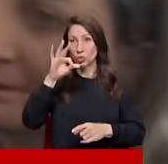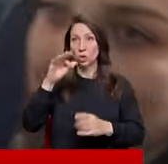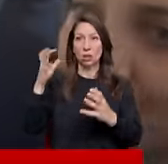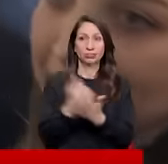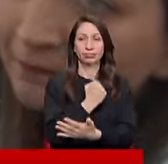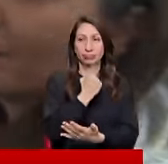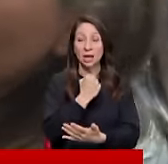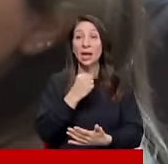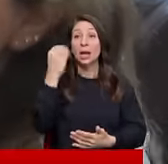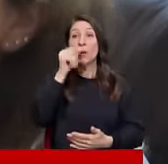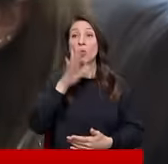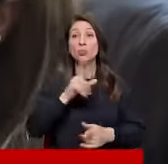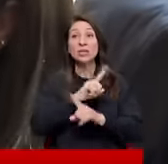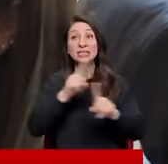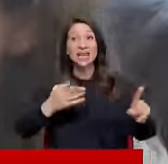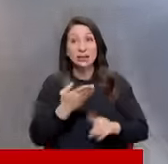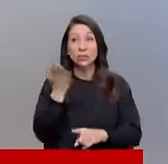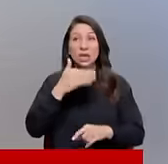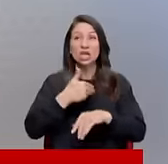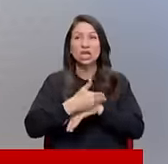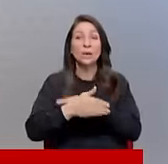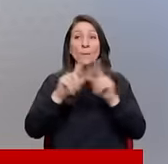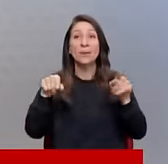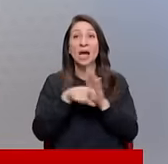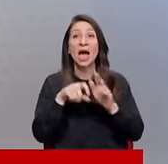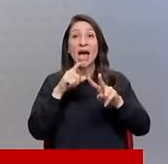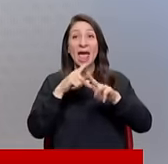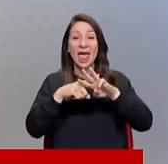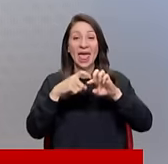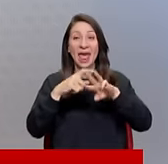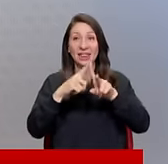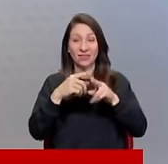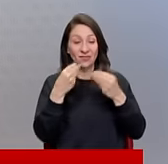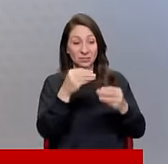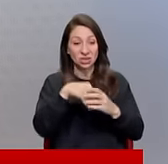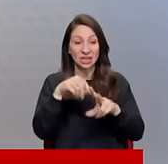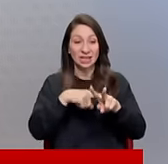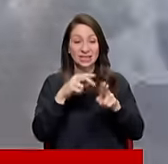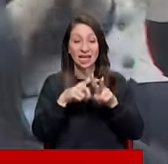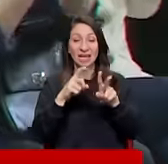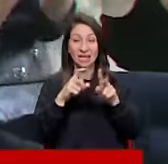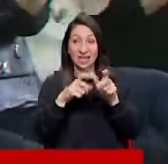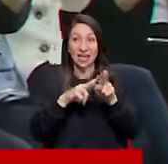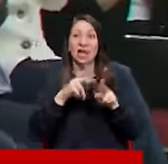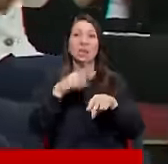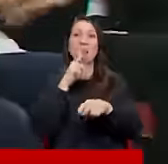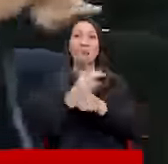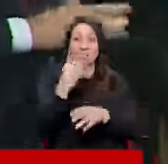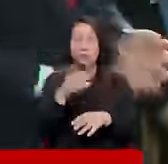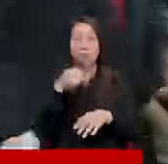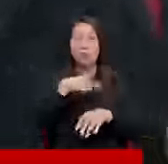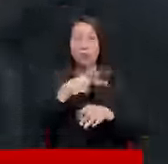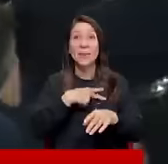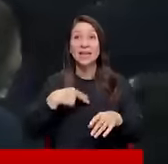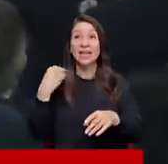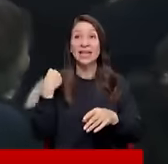Tuzla'yı. İmamoğlu'nun bu itirazı sonrası geciken mazbatanın Eren Ali Bingöl'e verilmesi için YSK karar verdi. Ama bu süre içerisinde